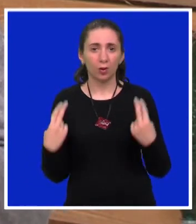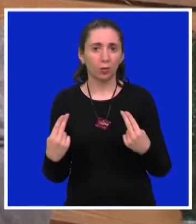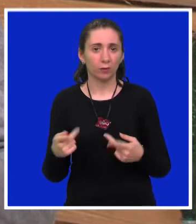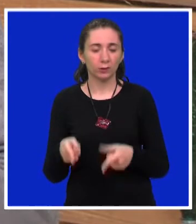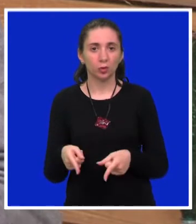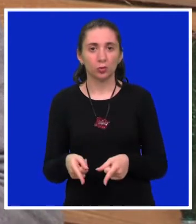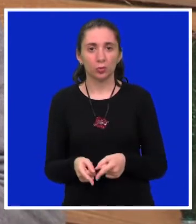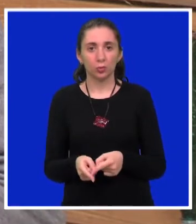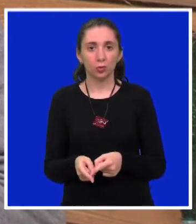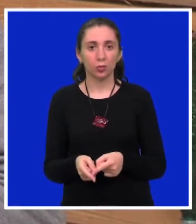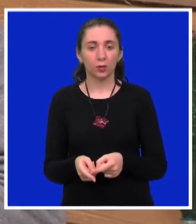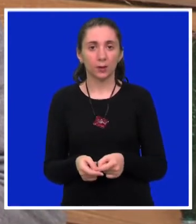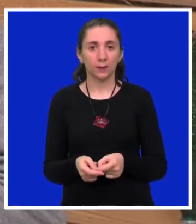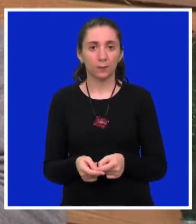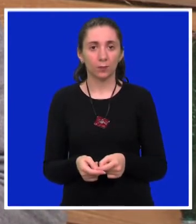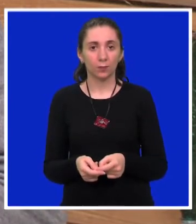jako je važno